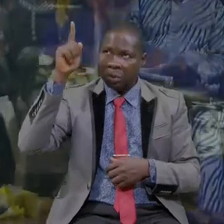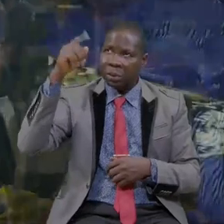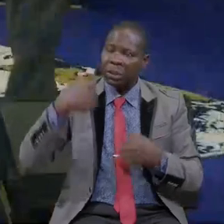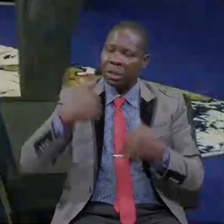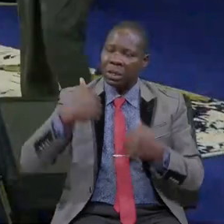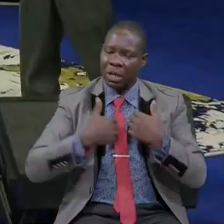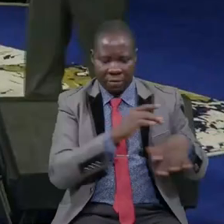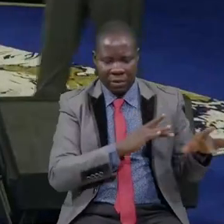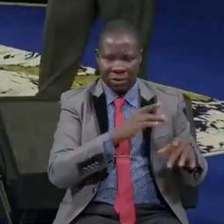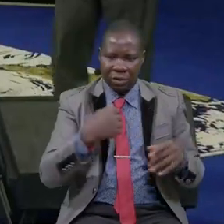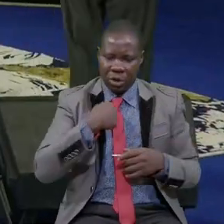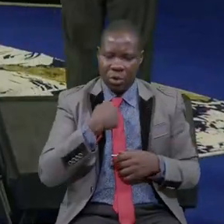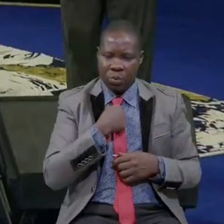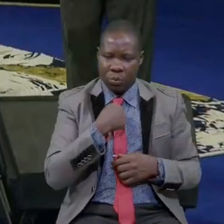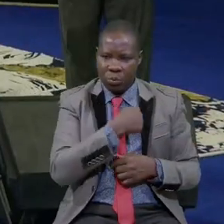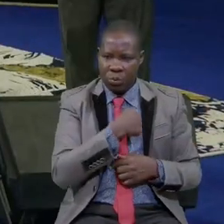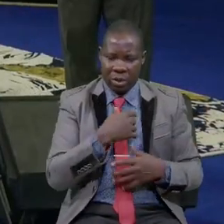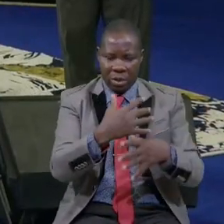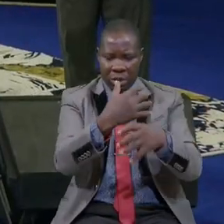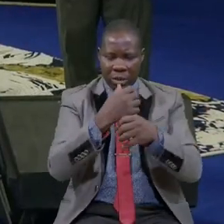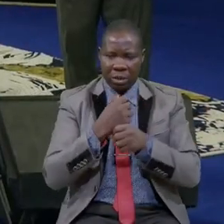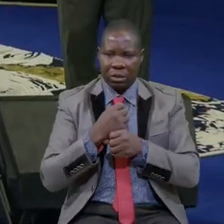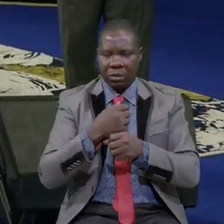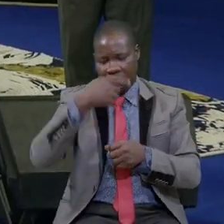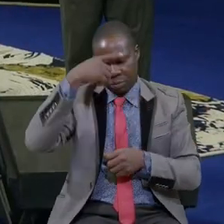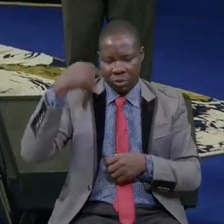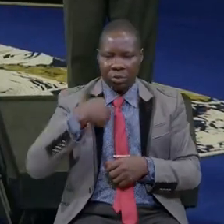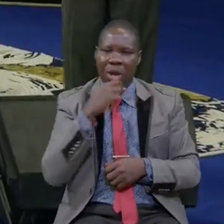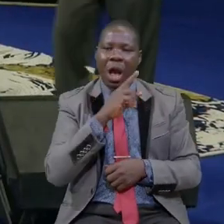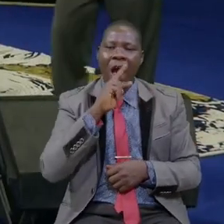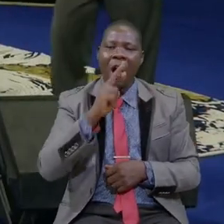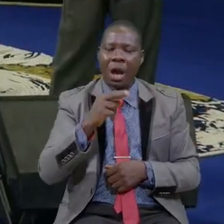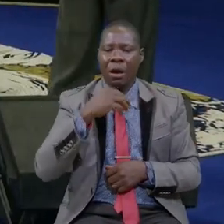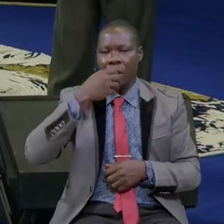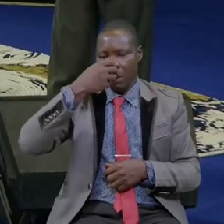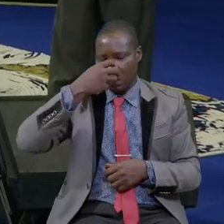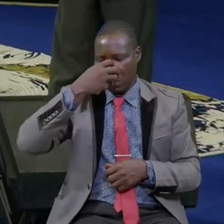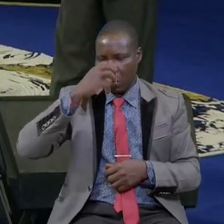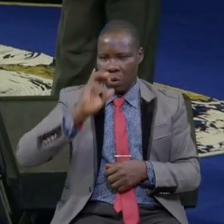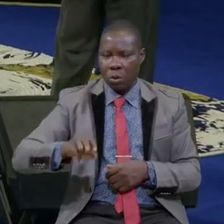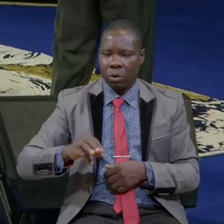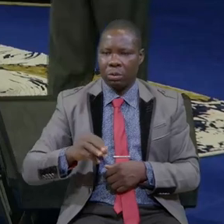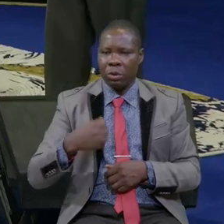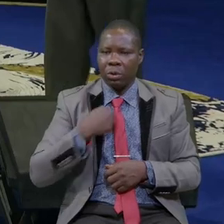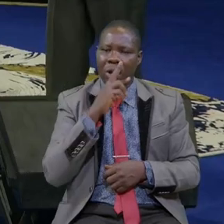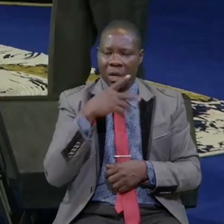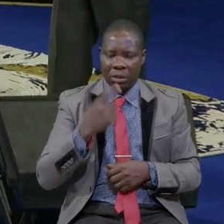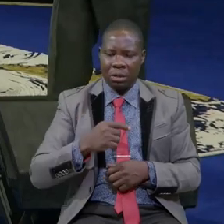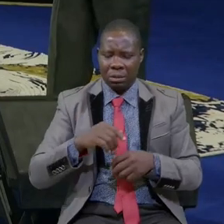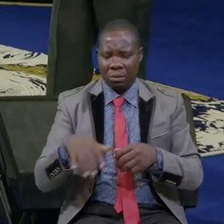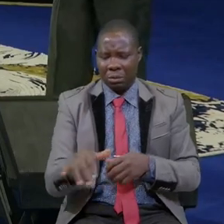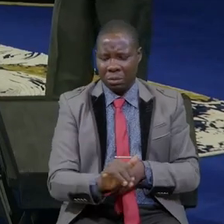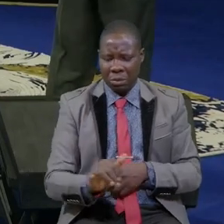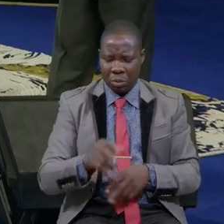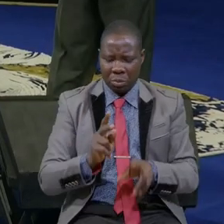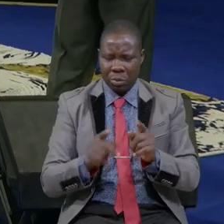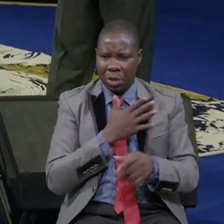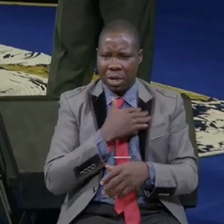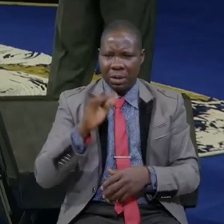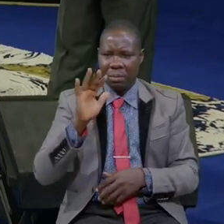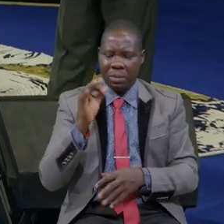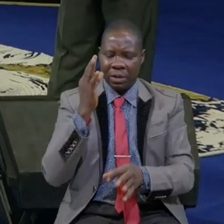nous nous recevons parce que nous sommes corrompus. Et c'est par la foi que nous recevons ce